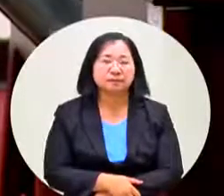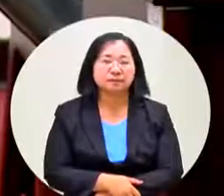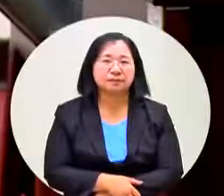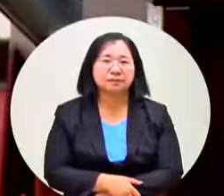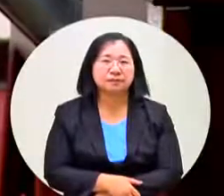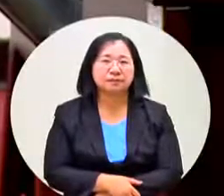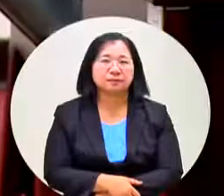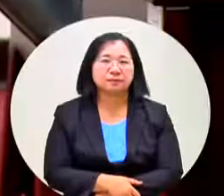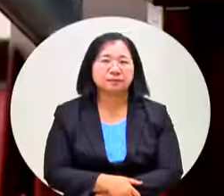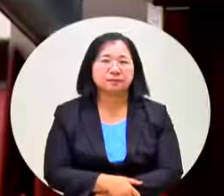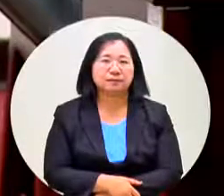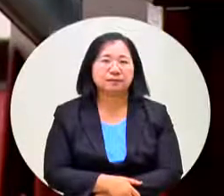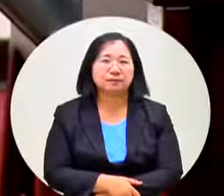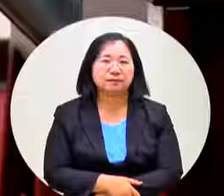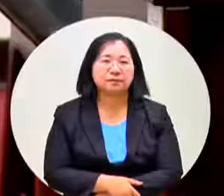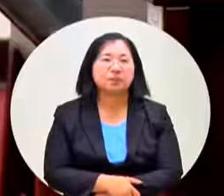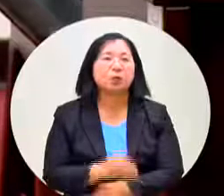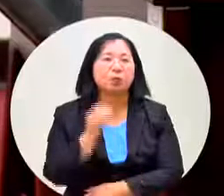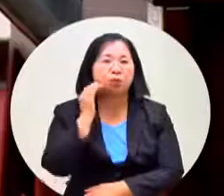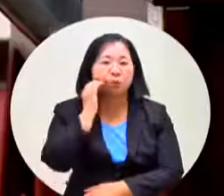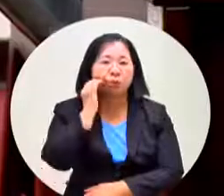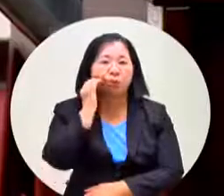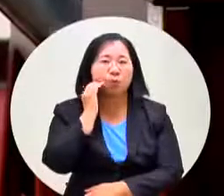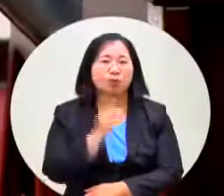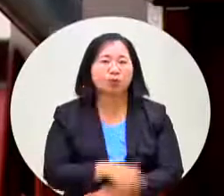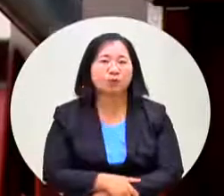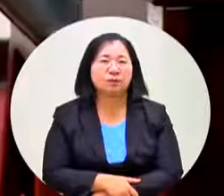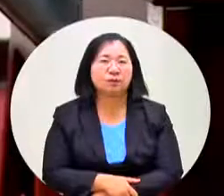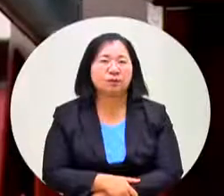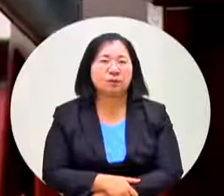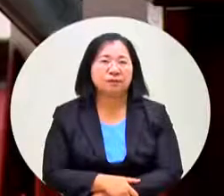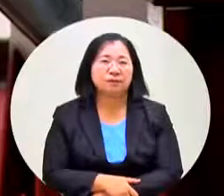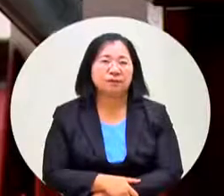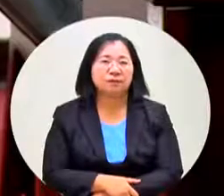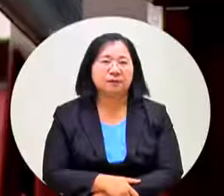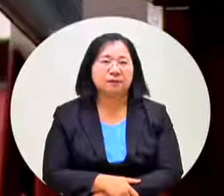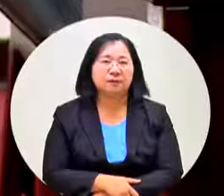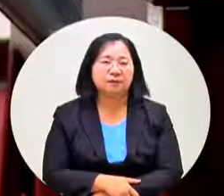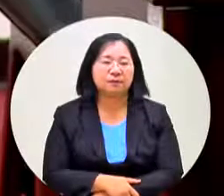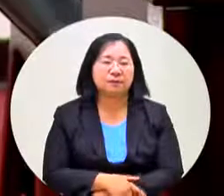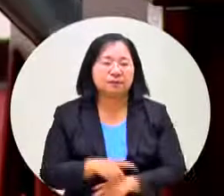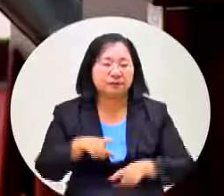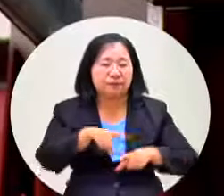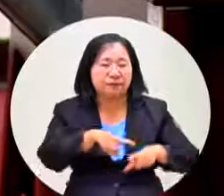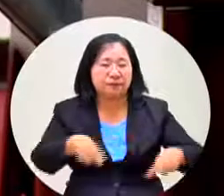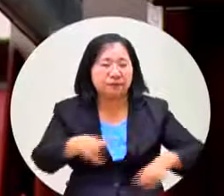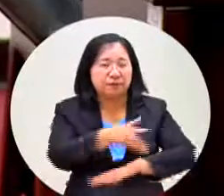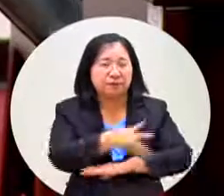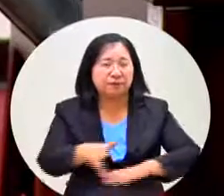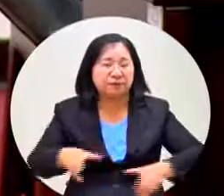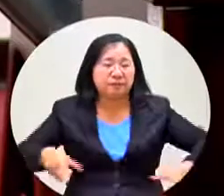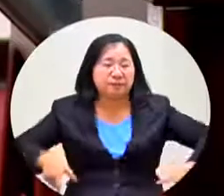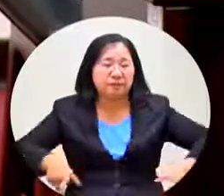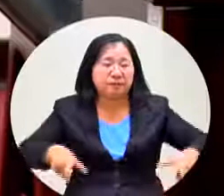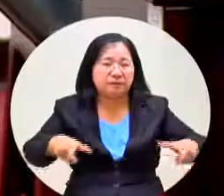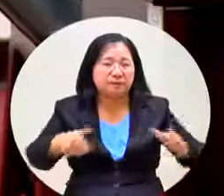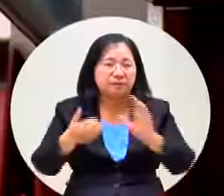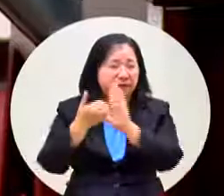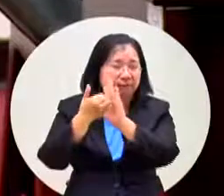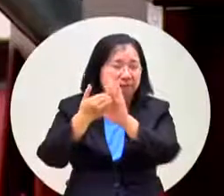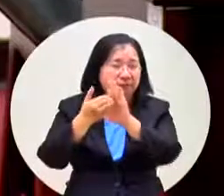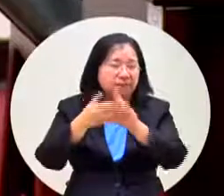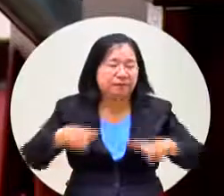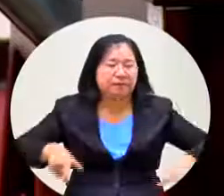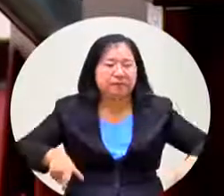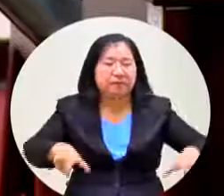啊，这条大排本来袂细条的吼。这条大排这大条了，结果无法度连通接过，